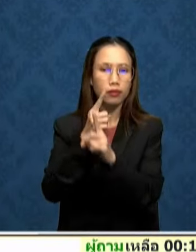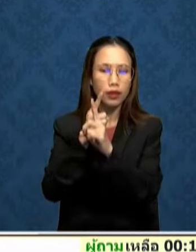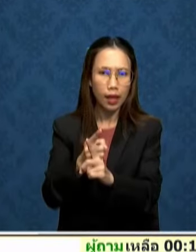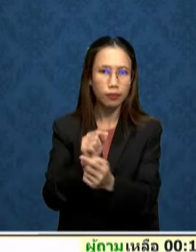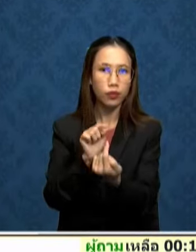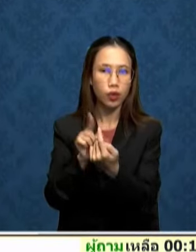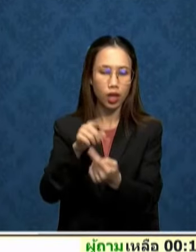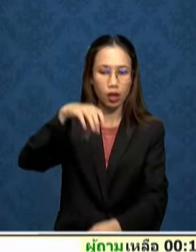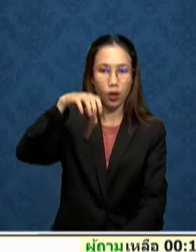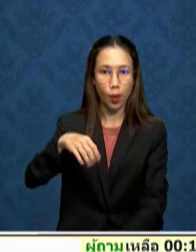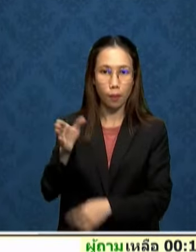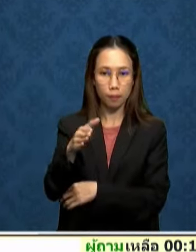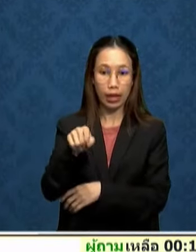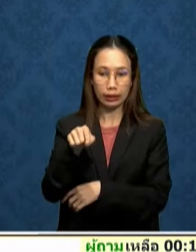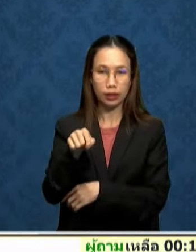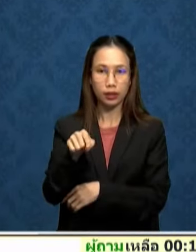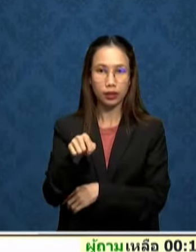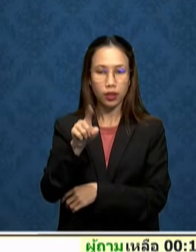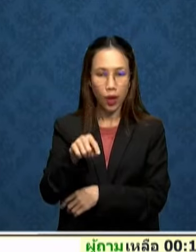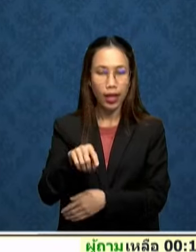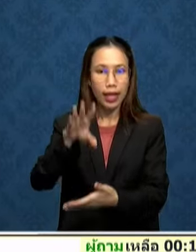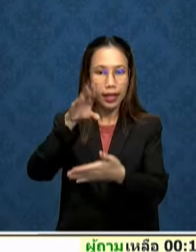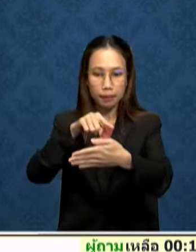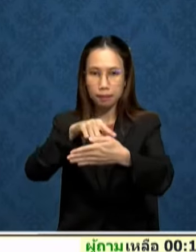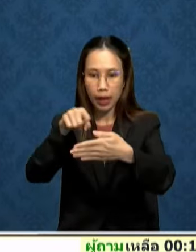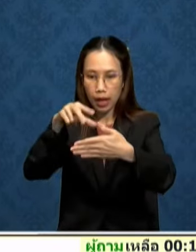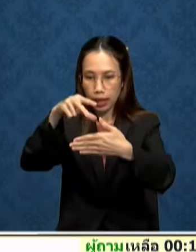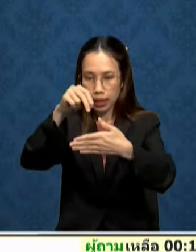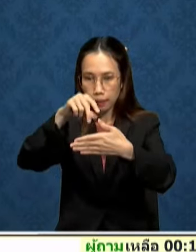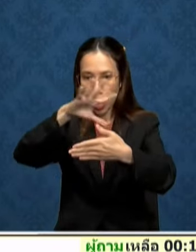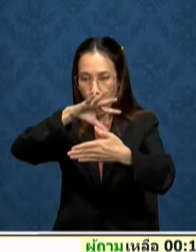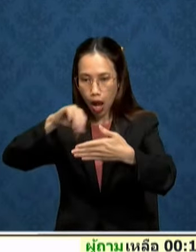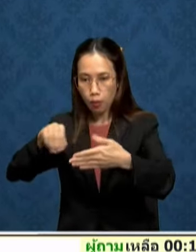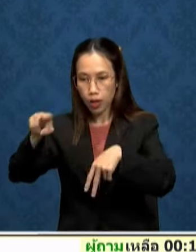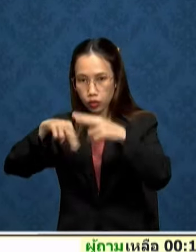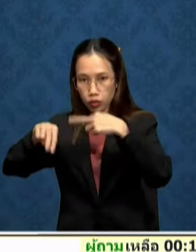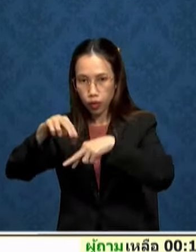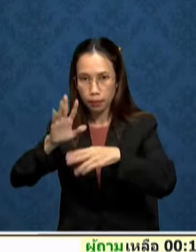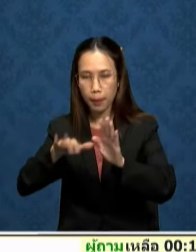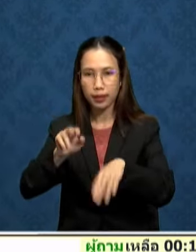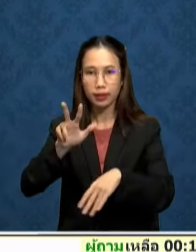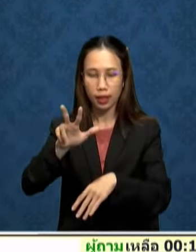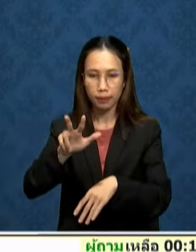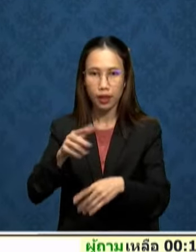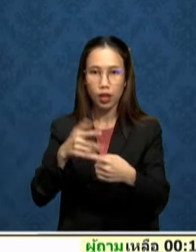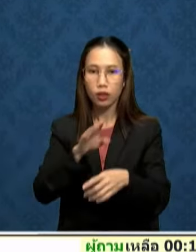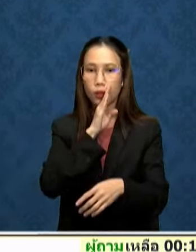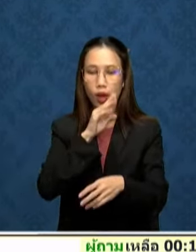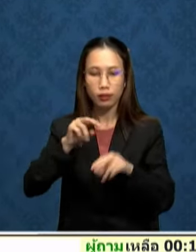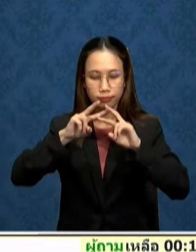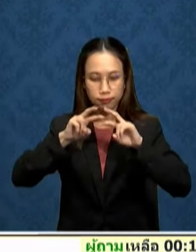ขต่างๆหนึ่งคือให้กรมประมงเก็บตัวอย่างครีบโดยไม่ทำให้ปลาตายอย่างน้อย3ตัวนะครับ2เมื่อสิ้นสุดการทดล